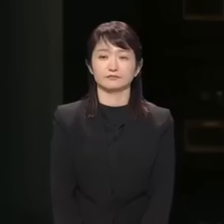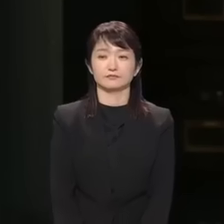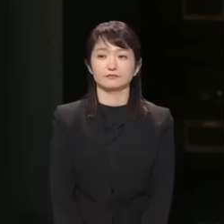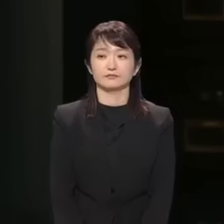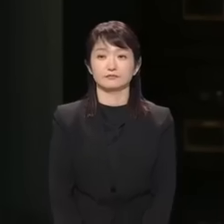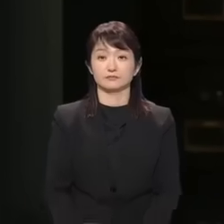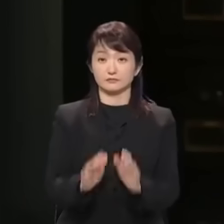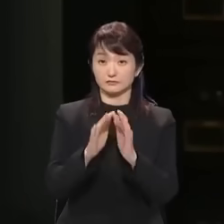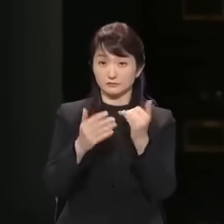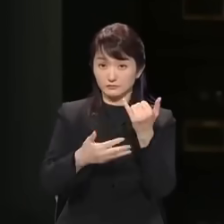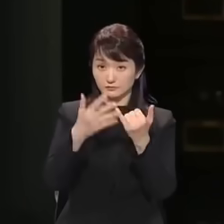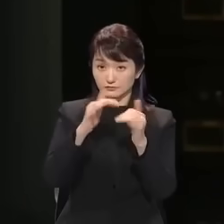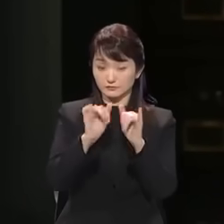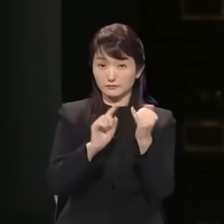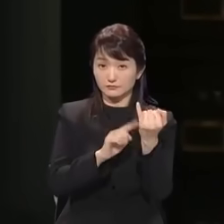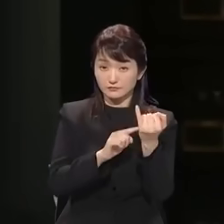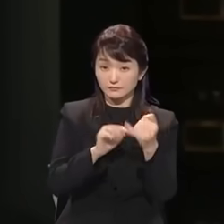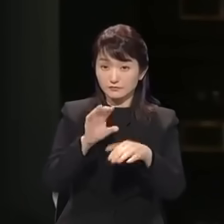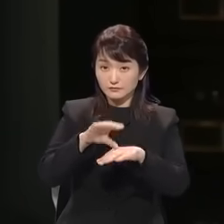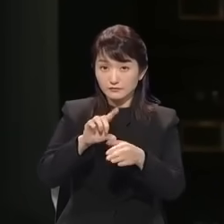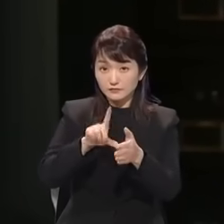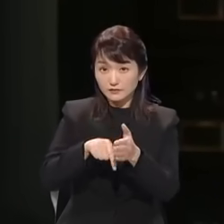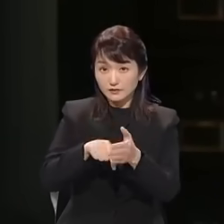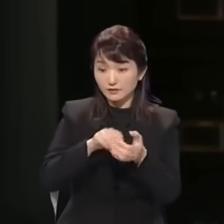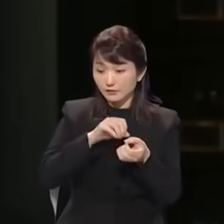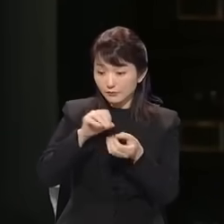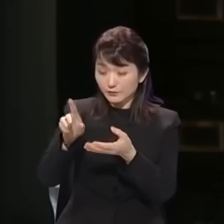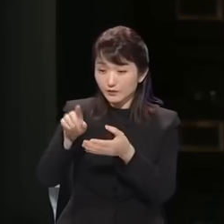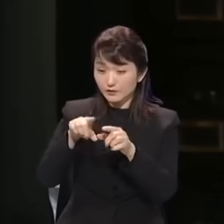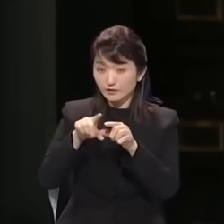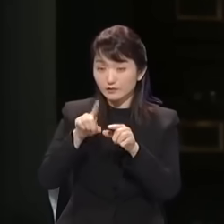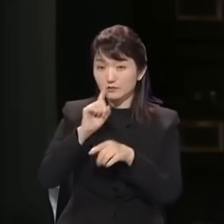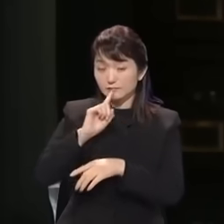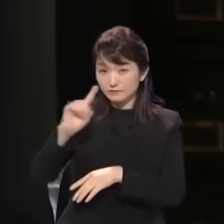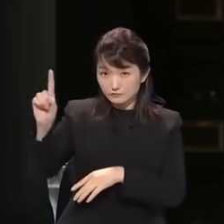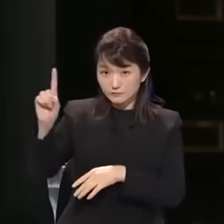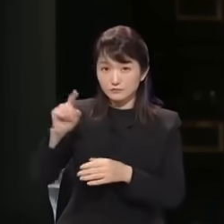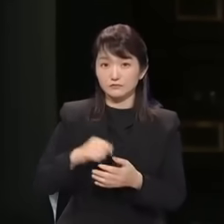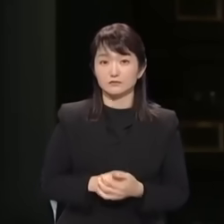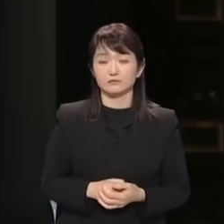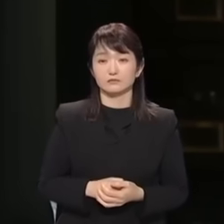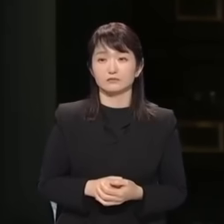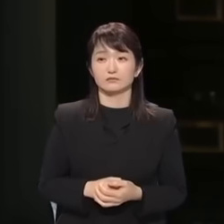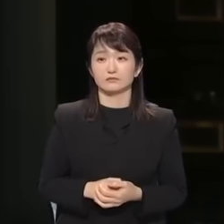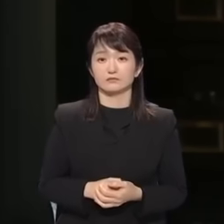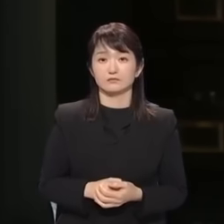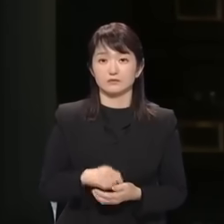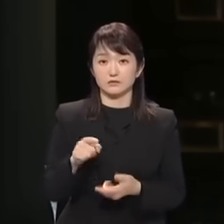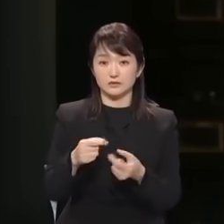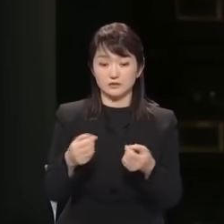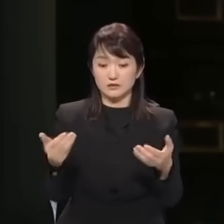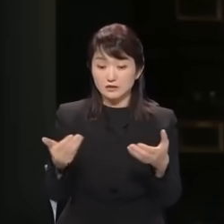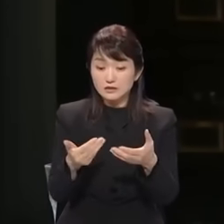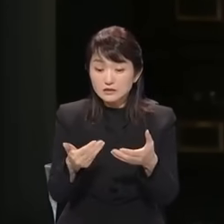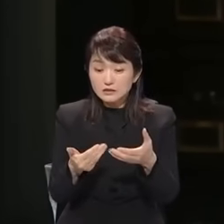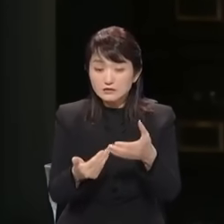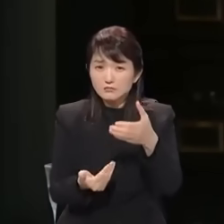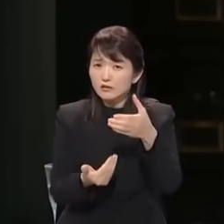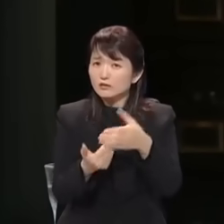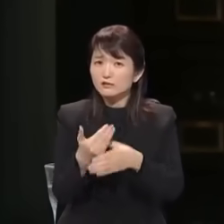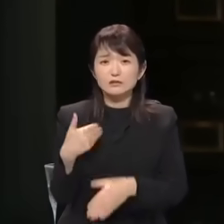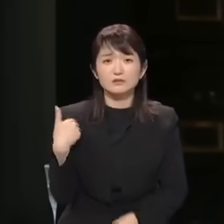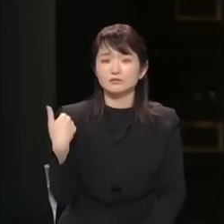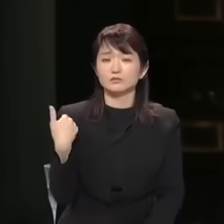자이 유튜버가 방송 중에 배달 음식을 시켰어요 근데 그게 이런 평지 풍파를 불러올 줄은 몰랐던